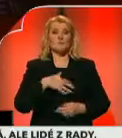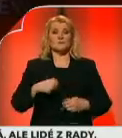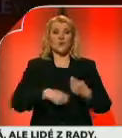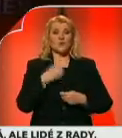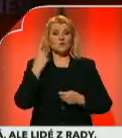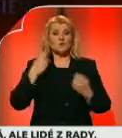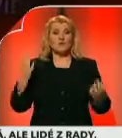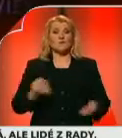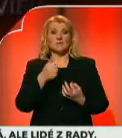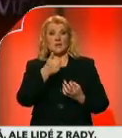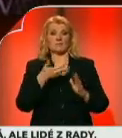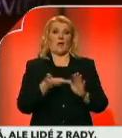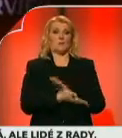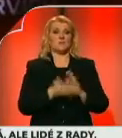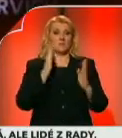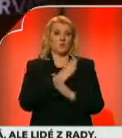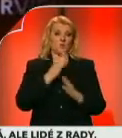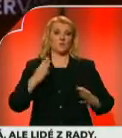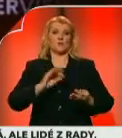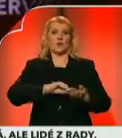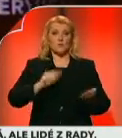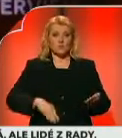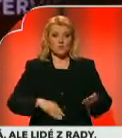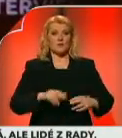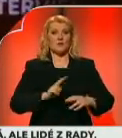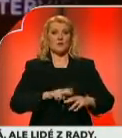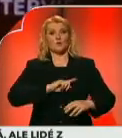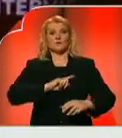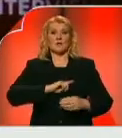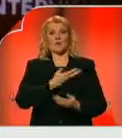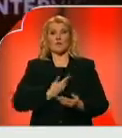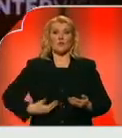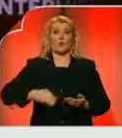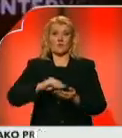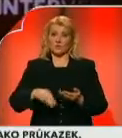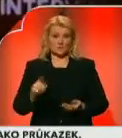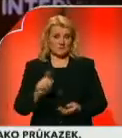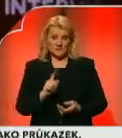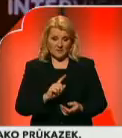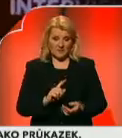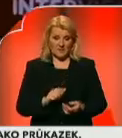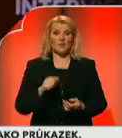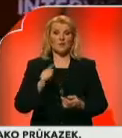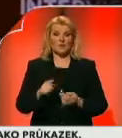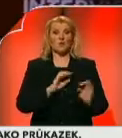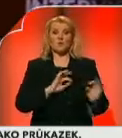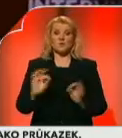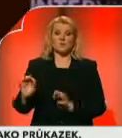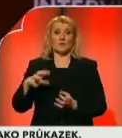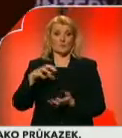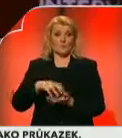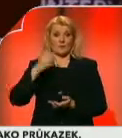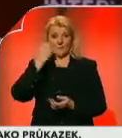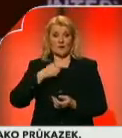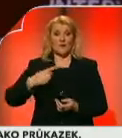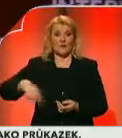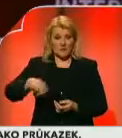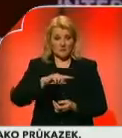sociálních věcí se jeden náměstek rozhodne něco podepsat a o své vůli to může podepsat. Samozřejmě, že to připravuje skupina